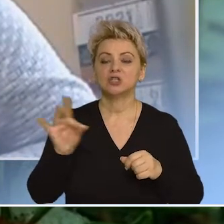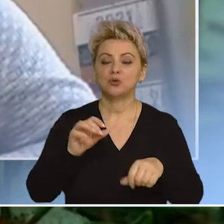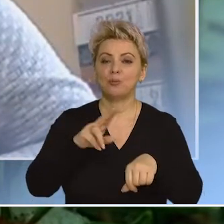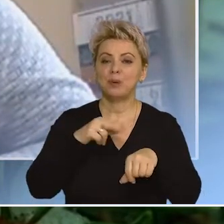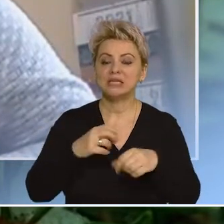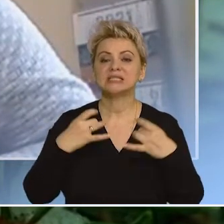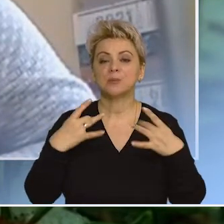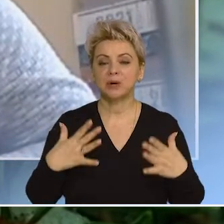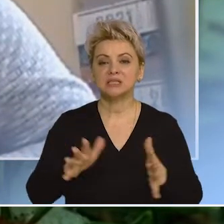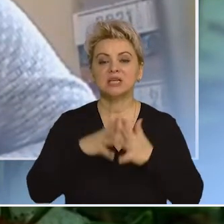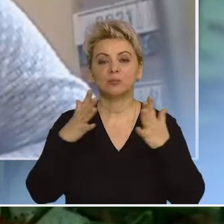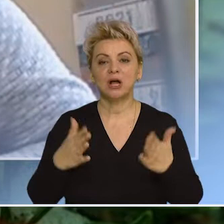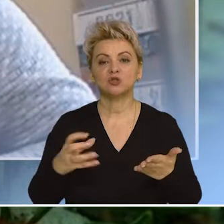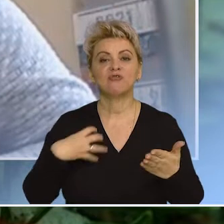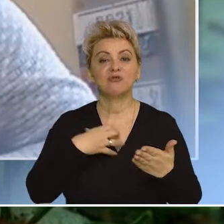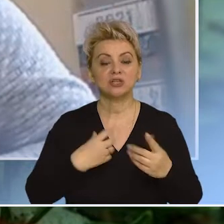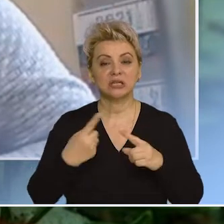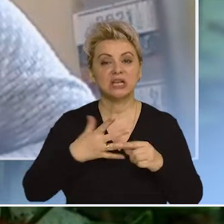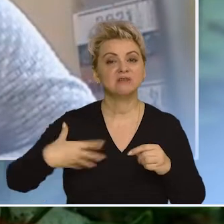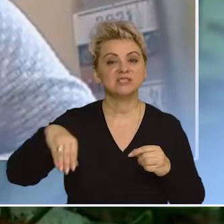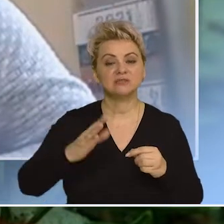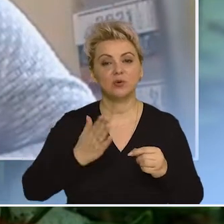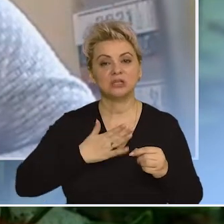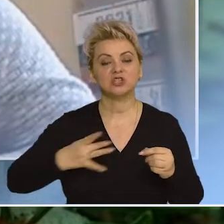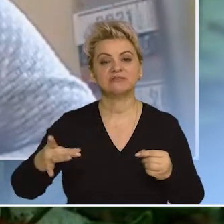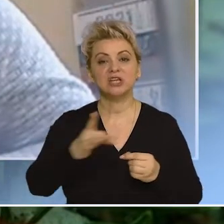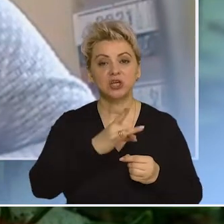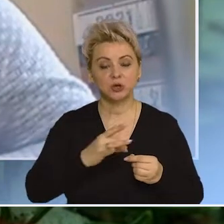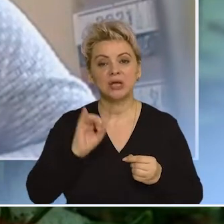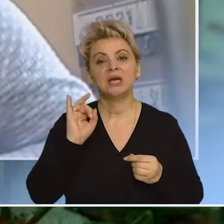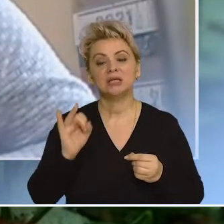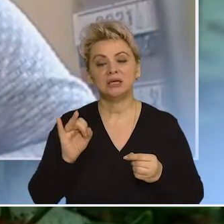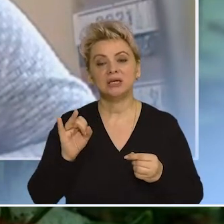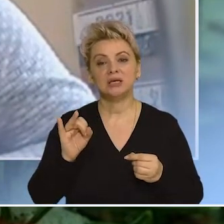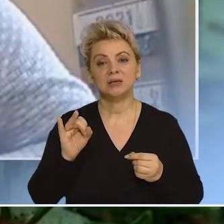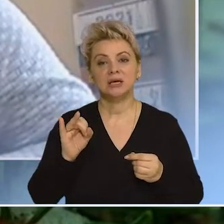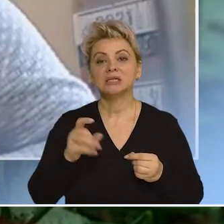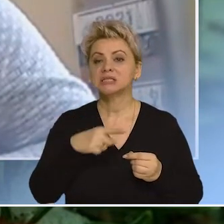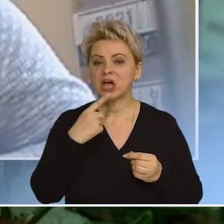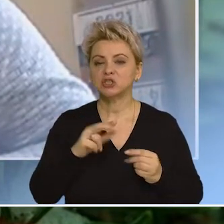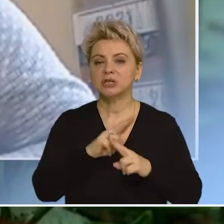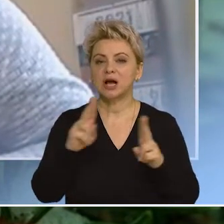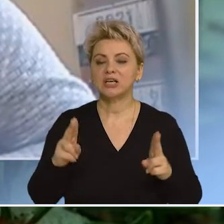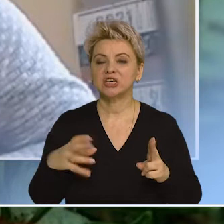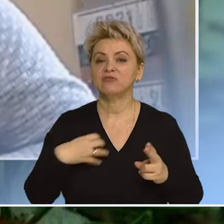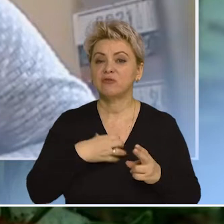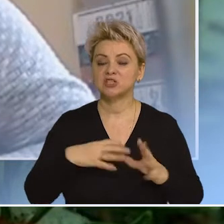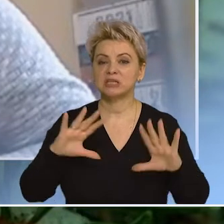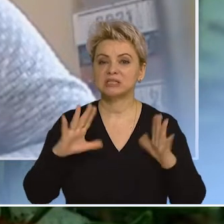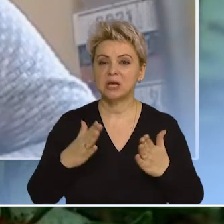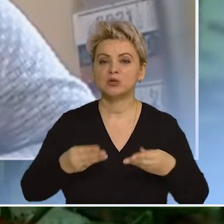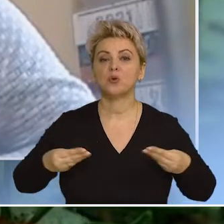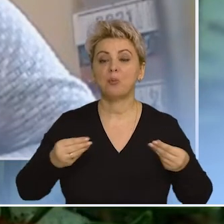милиции. Действительно, праздник большой, знаковый для всего нашего региона. И вот скажите, какие